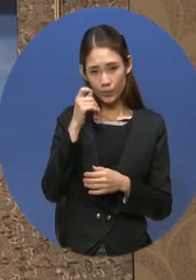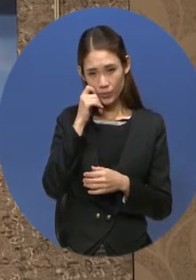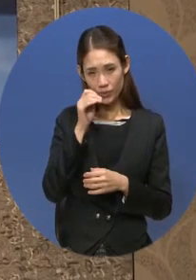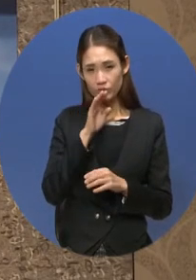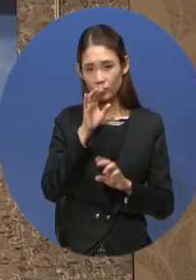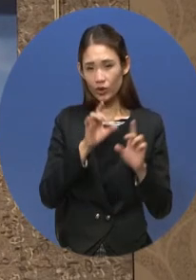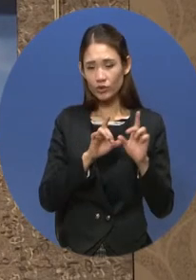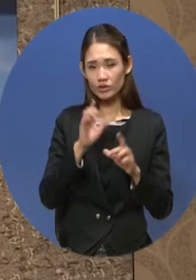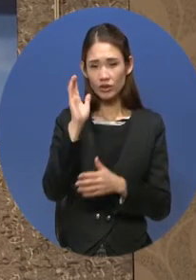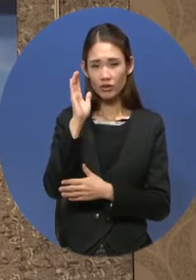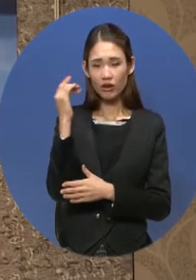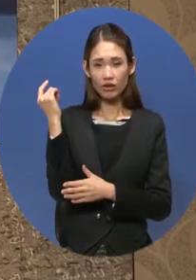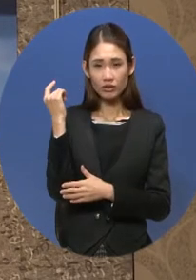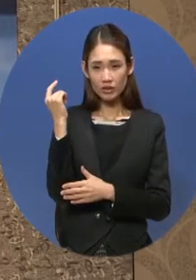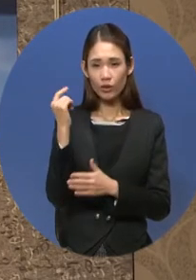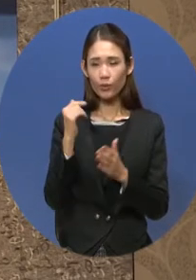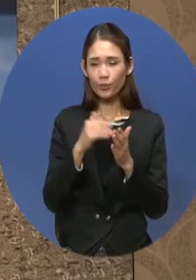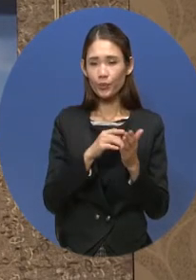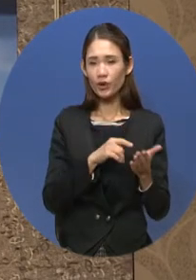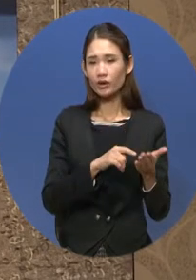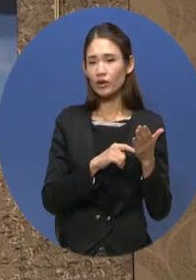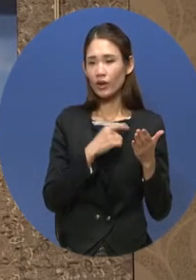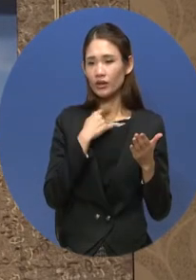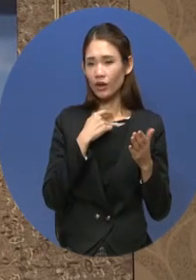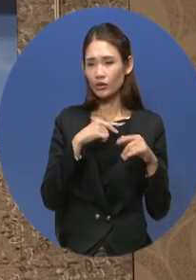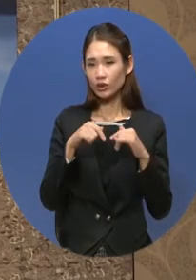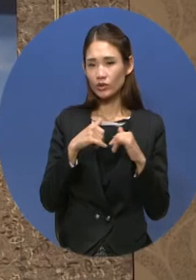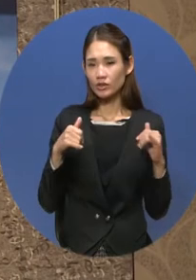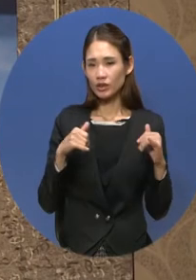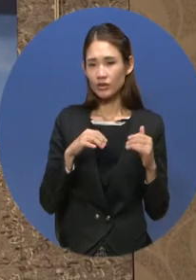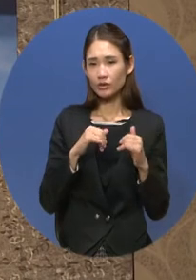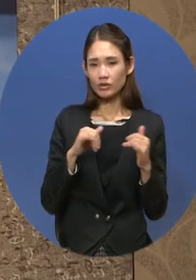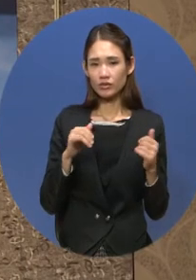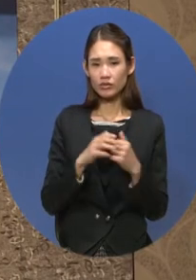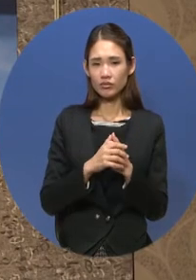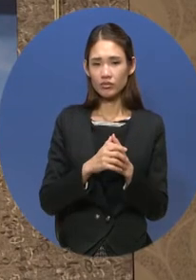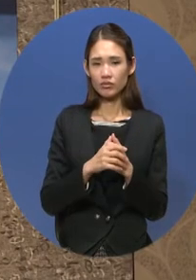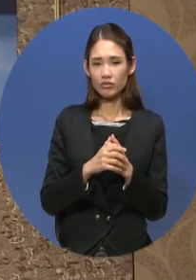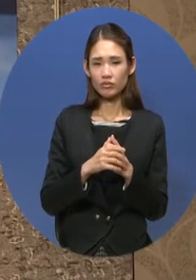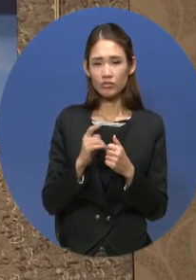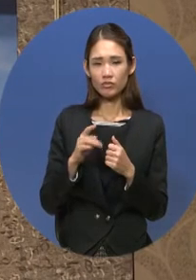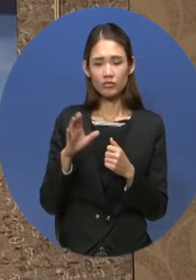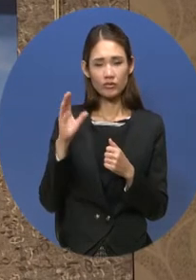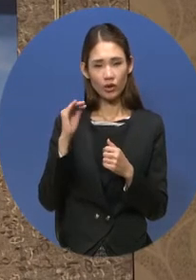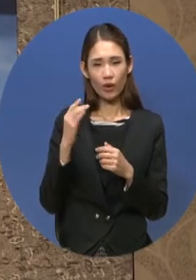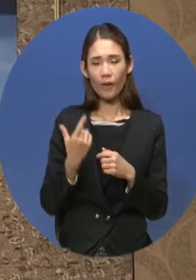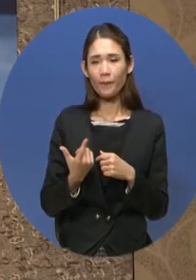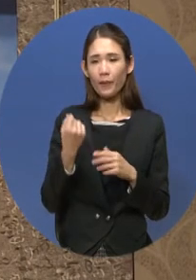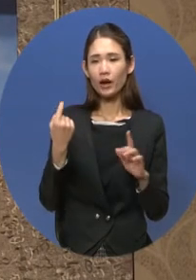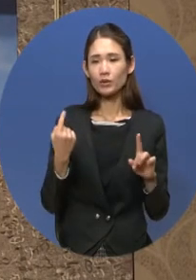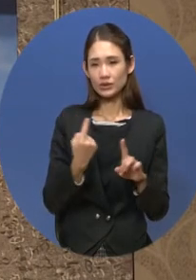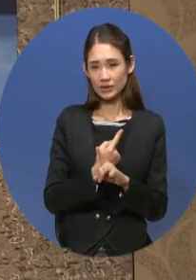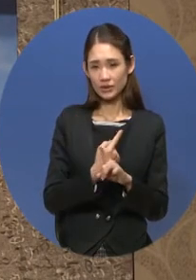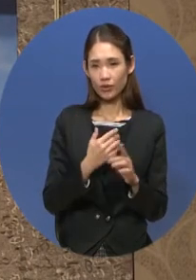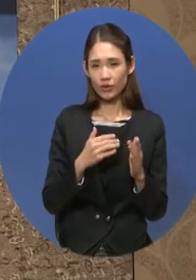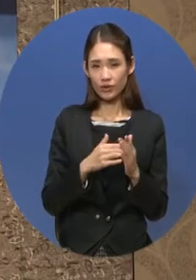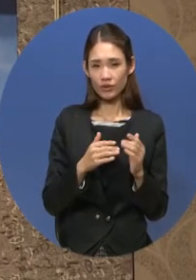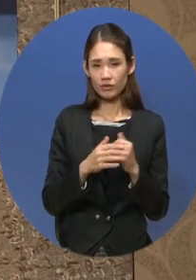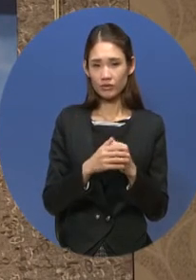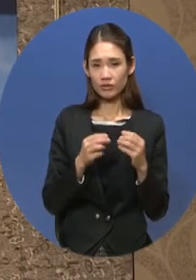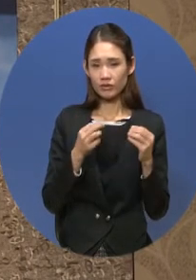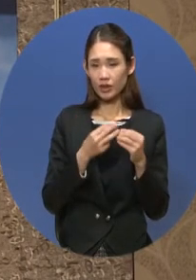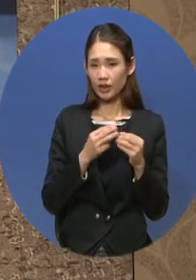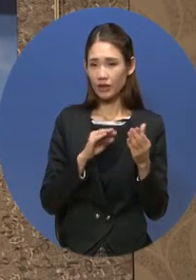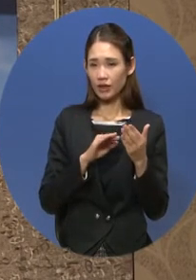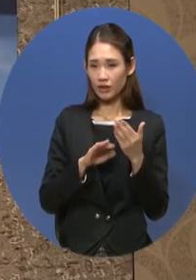현실적인 이야기를 듣고 그때 나왔던 정책 입안자들이 이제 그걸 듣고 바로 시정을 했습니다. 그래서 셋째